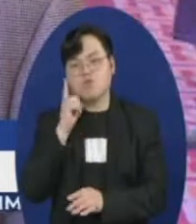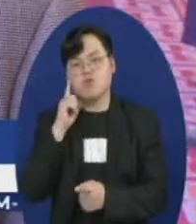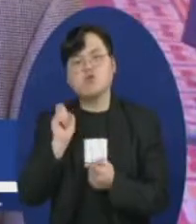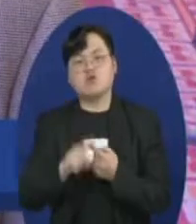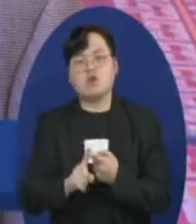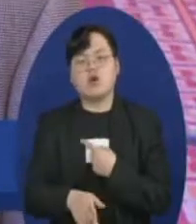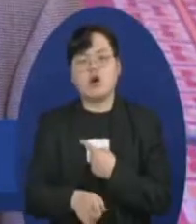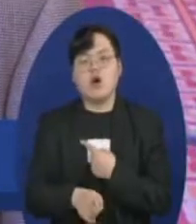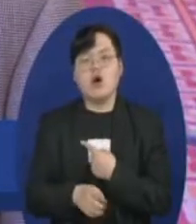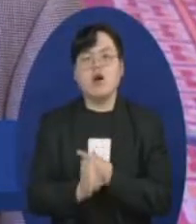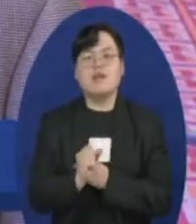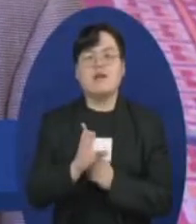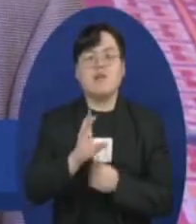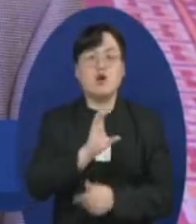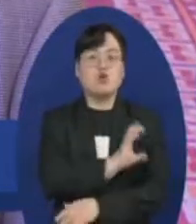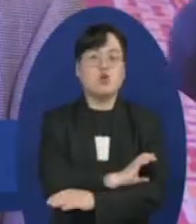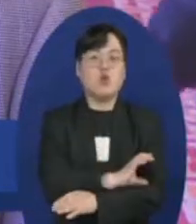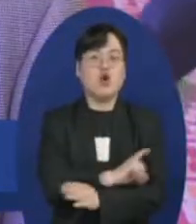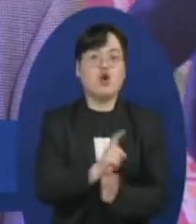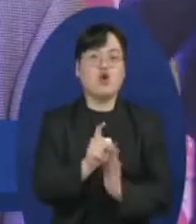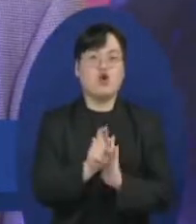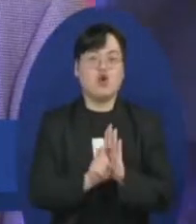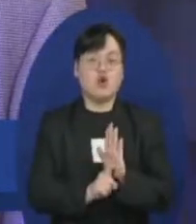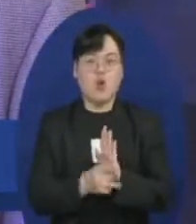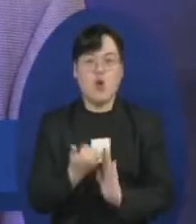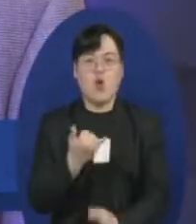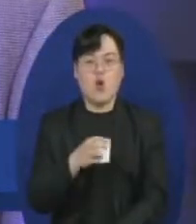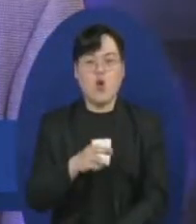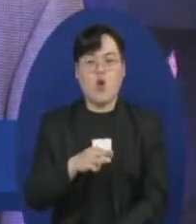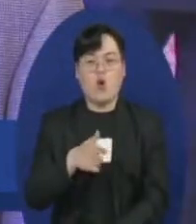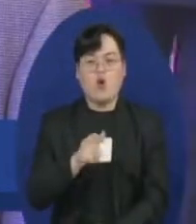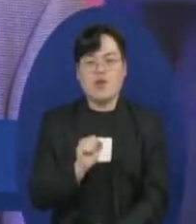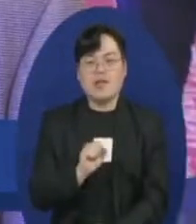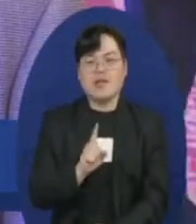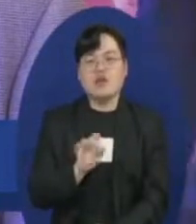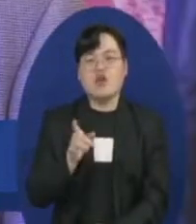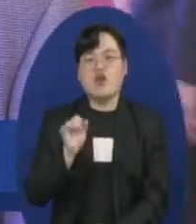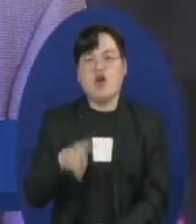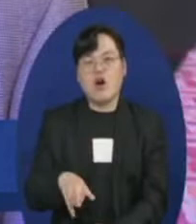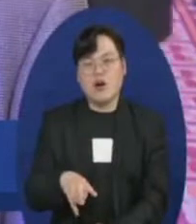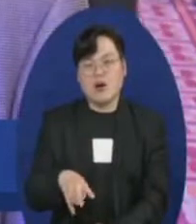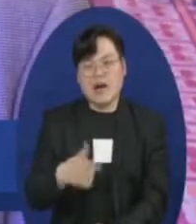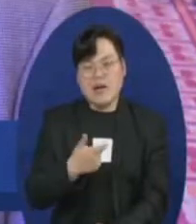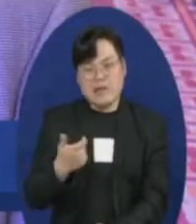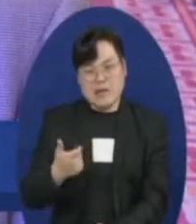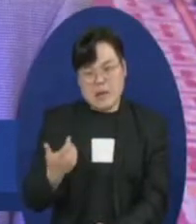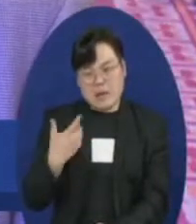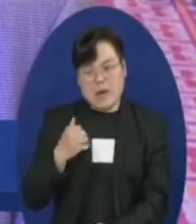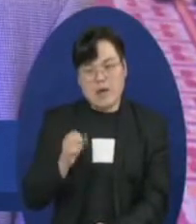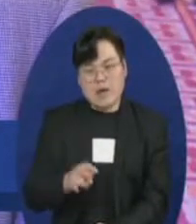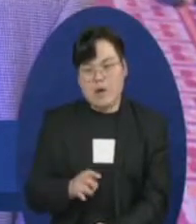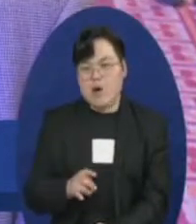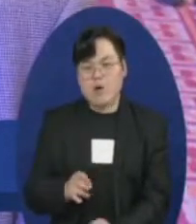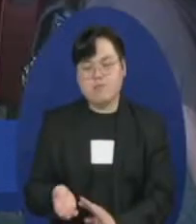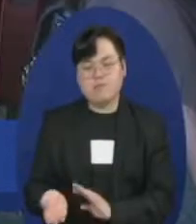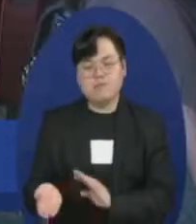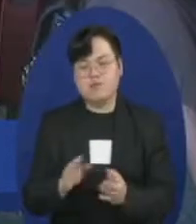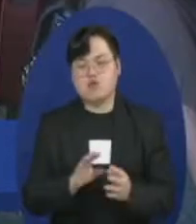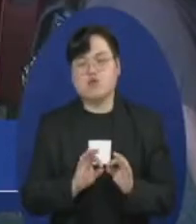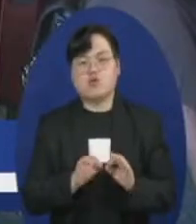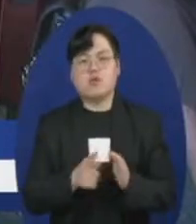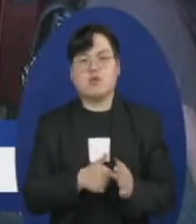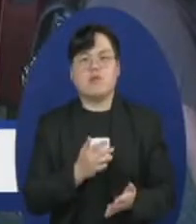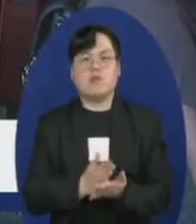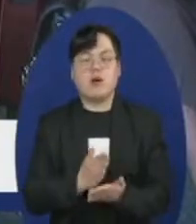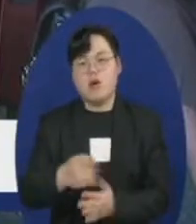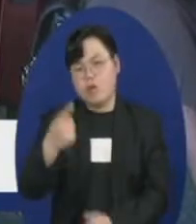сургуулийн одоо програмд байгаа утга зохиолын хичээлийн энэ програмыг нэг хэсэг сүрхий таньсан шүү дээ. Одоо энийг хуучин байранд нь тавих